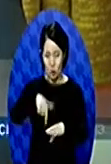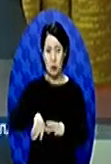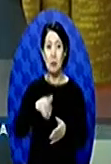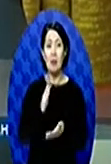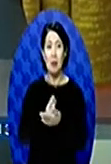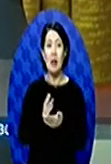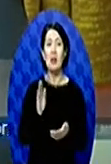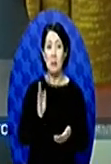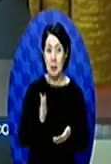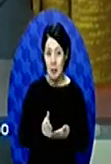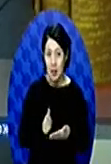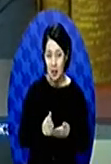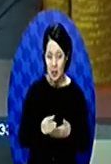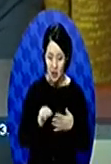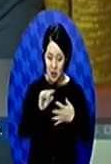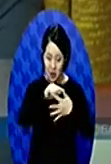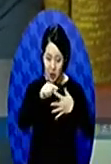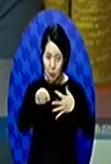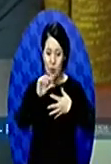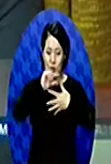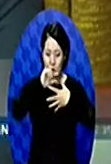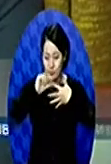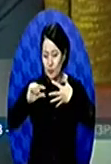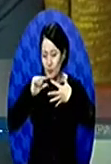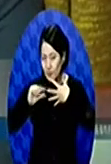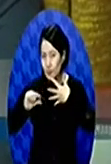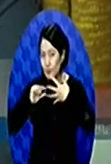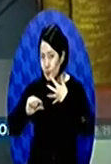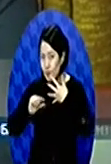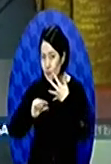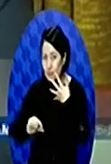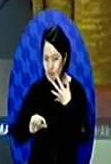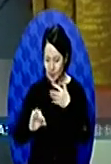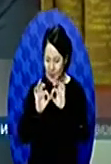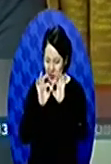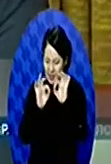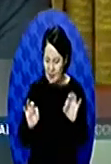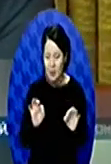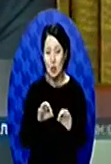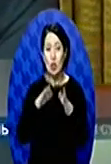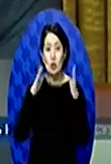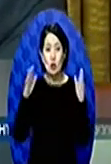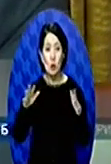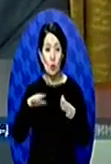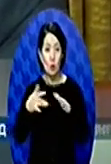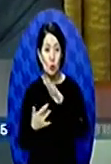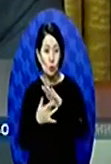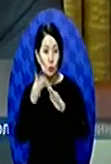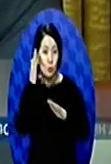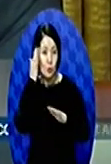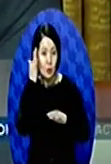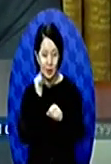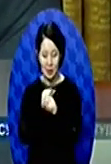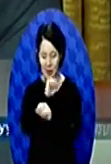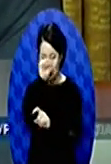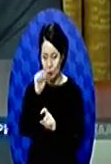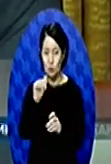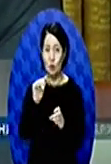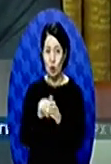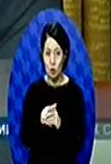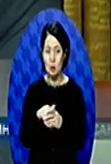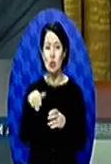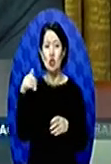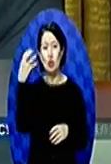нэг бүрчлээ одоо категоричлоод энэ томоохон суур бодлогын ажил руу бас нэг орох. Төрийн зарим чиг